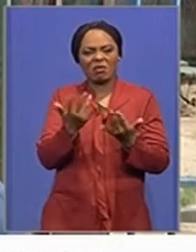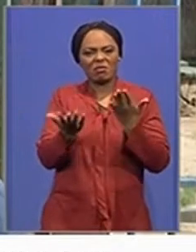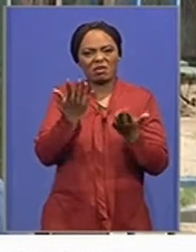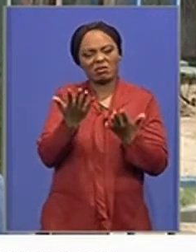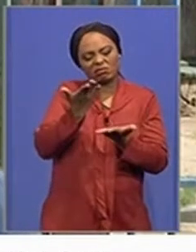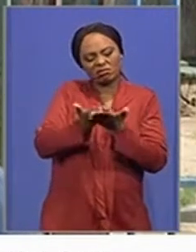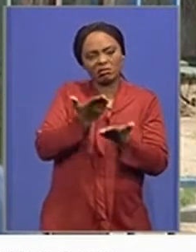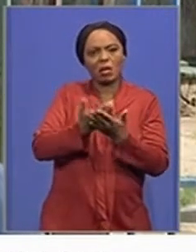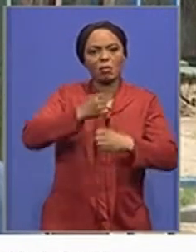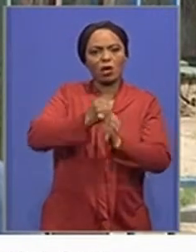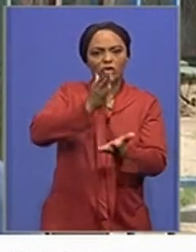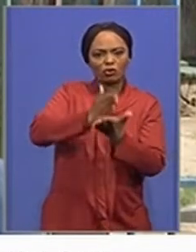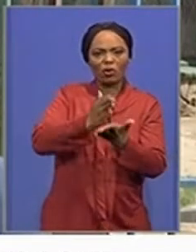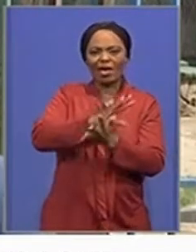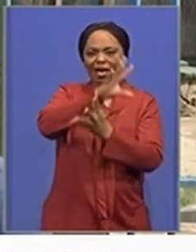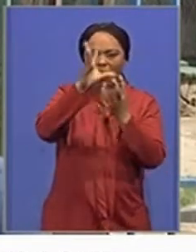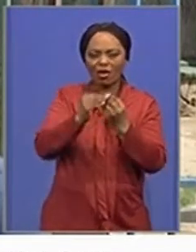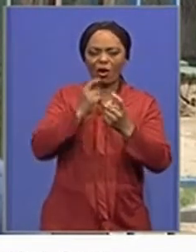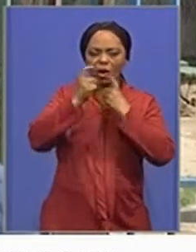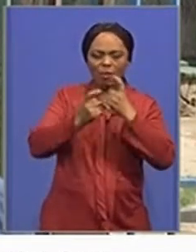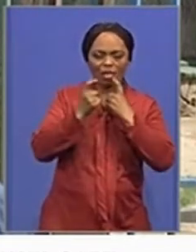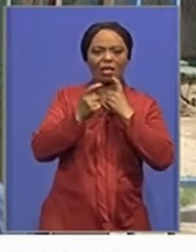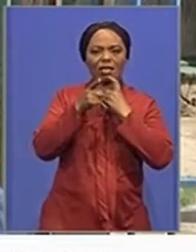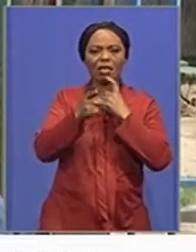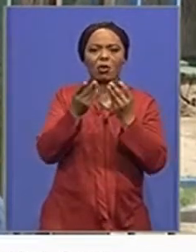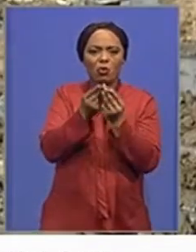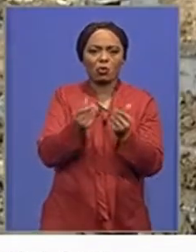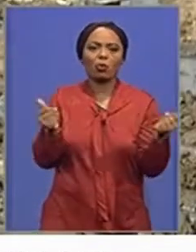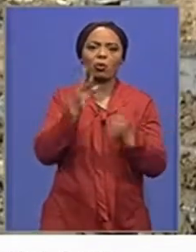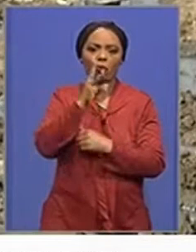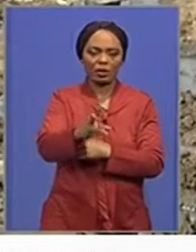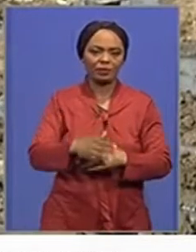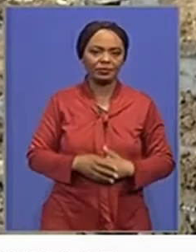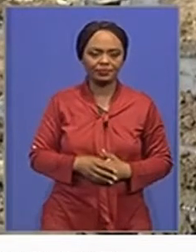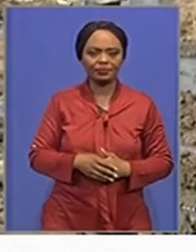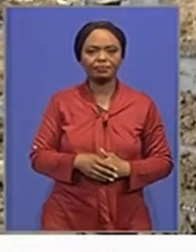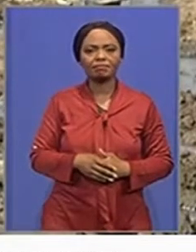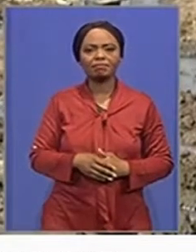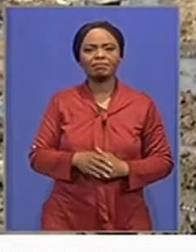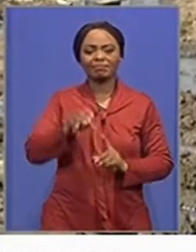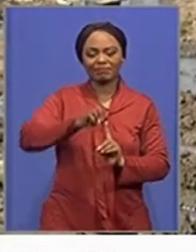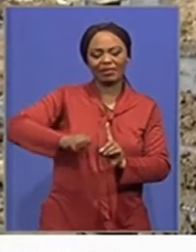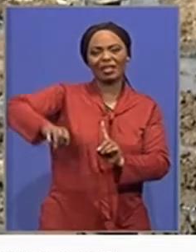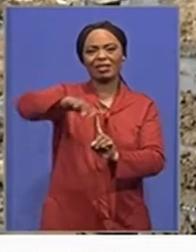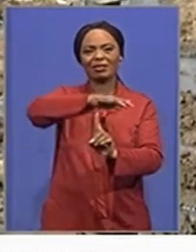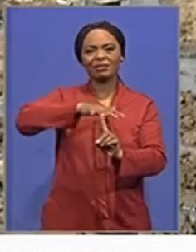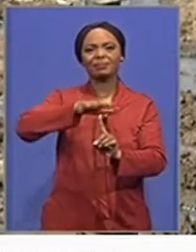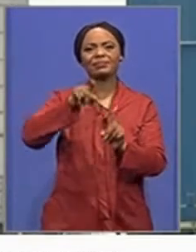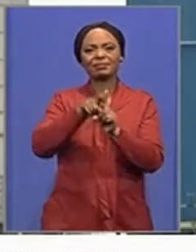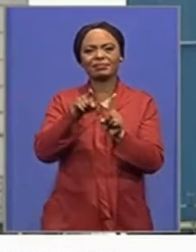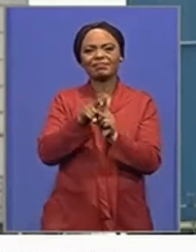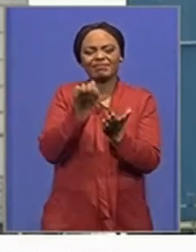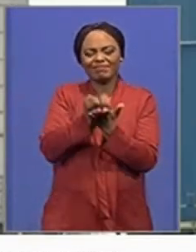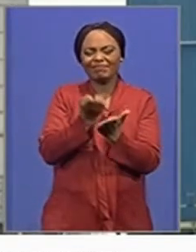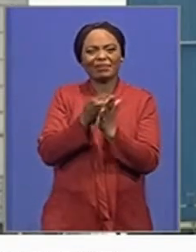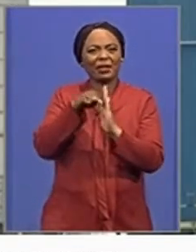ka netefatsa hore tseo kaofela e ba ntho tse leng hore di a phethahala. Le ha ile tikoloho ya moruo o tsitsitseng empa phano